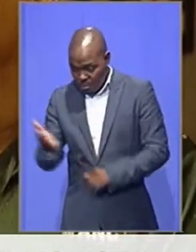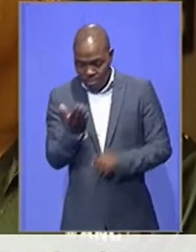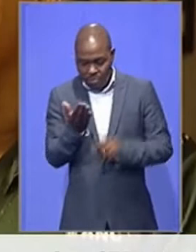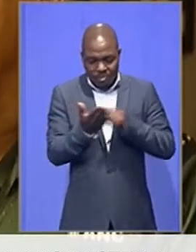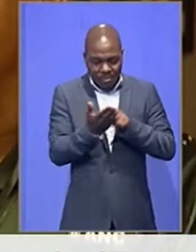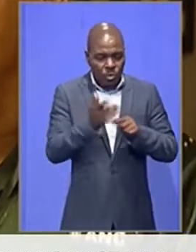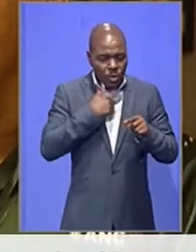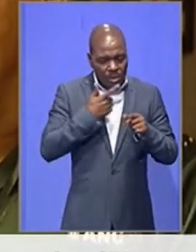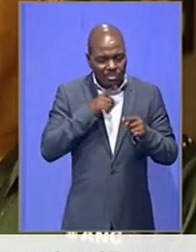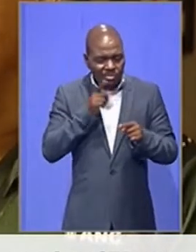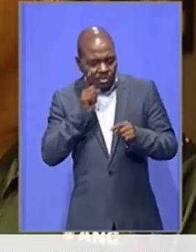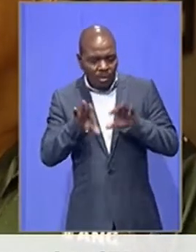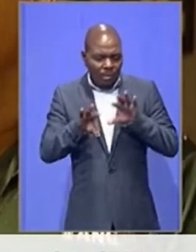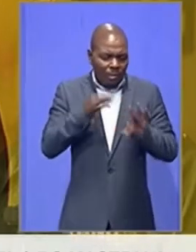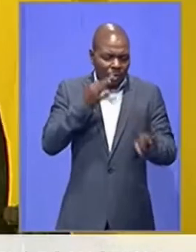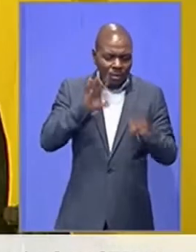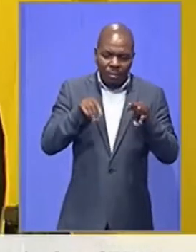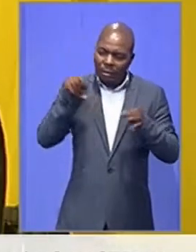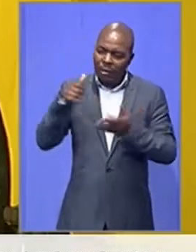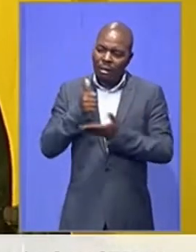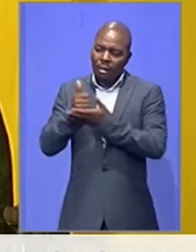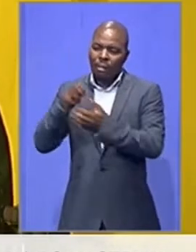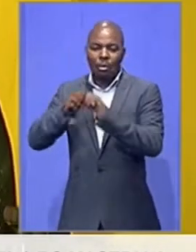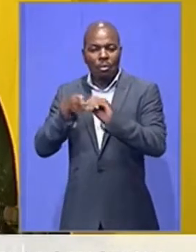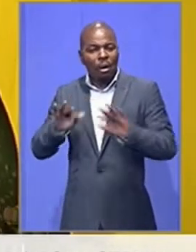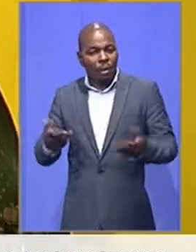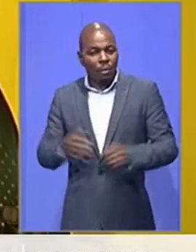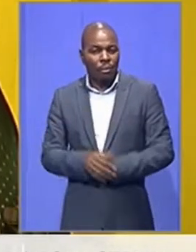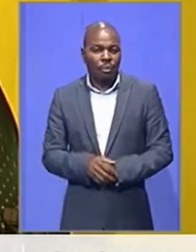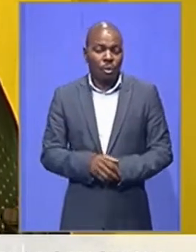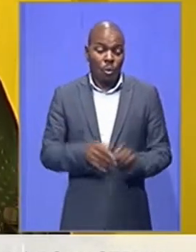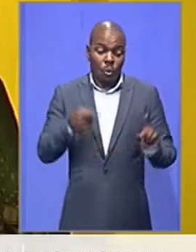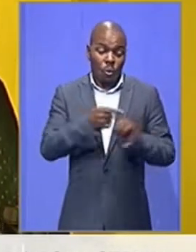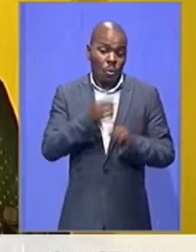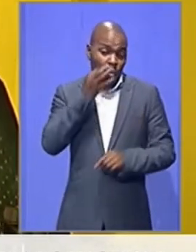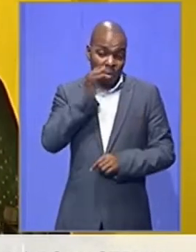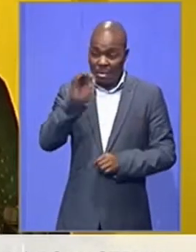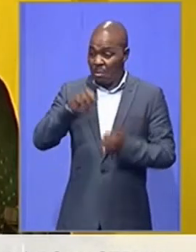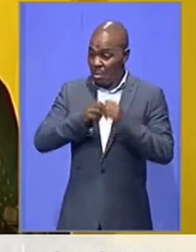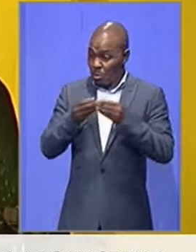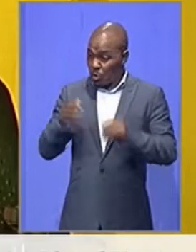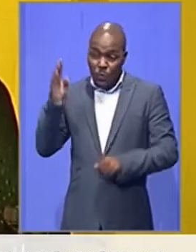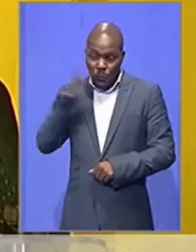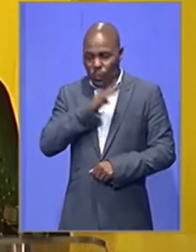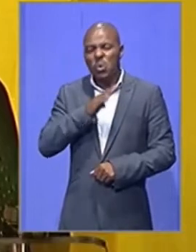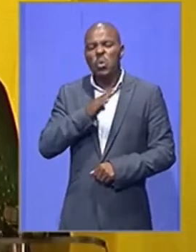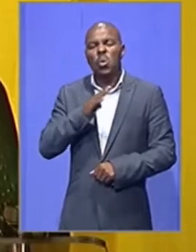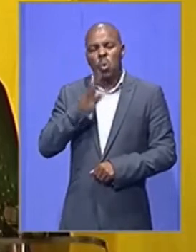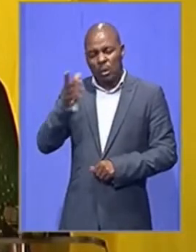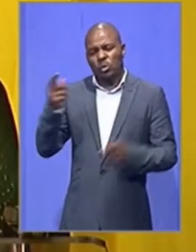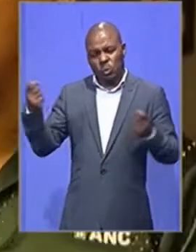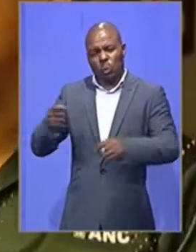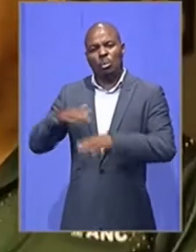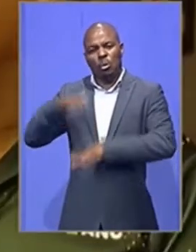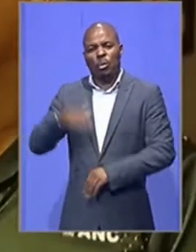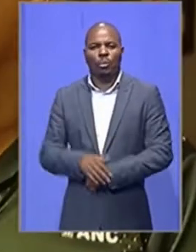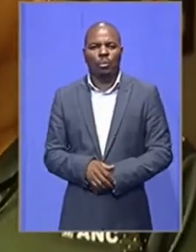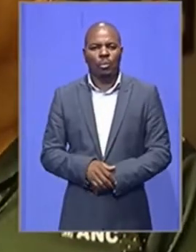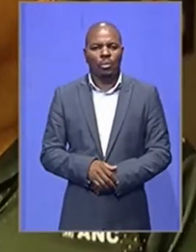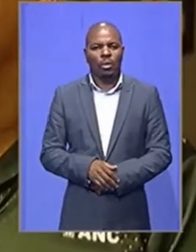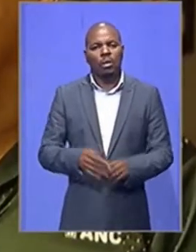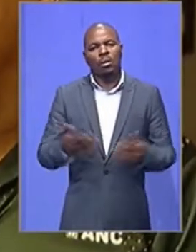tsaya tsela efe go rabolla mathata. Maape a re batla tsa kgato e gagametseng fa go sena tharabololo. Ga re eletse tota go tloga re